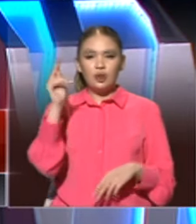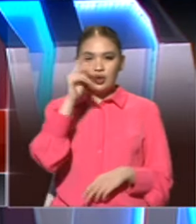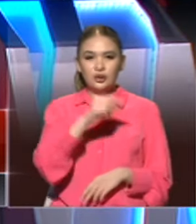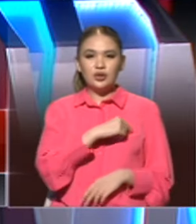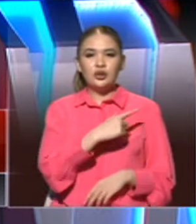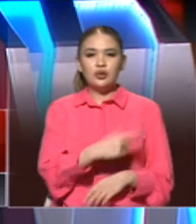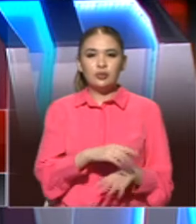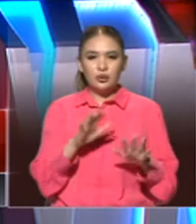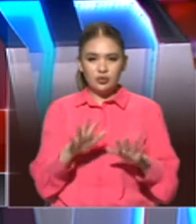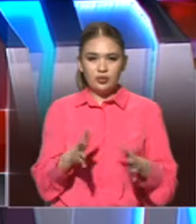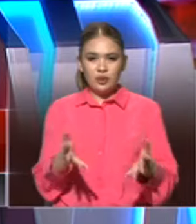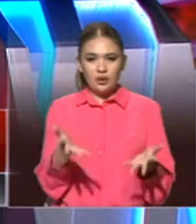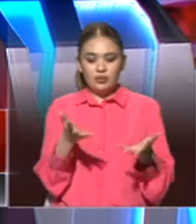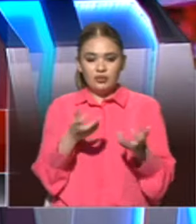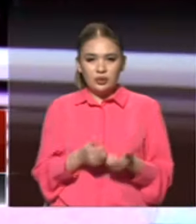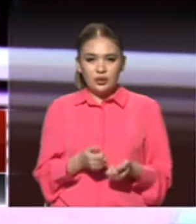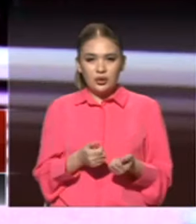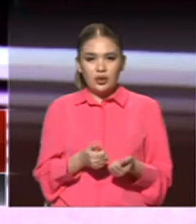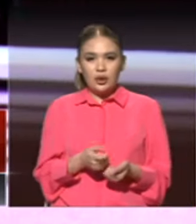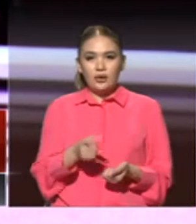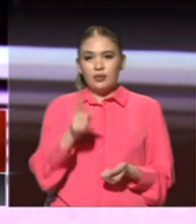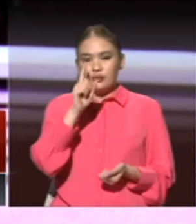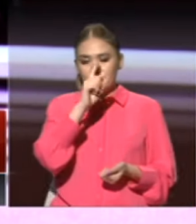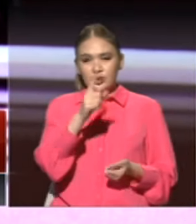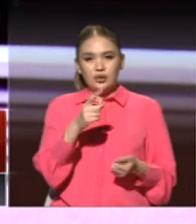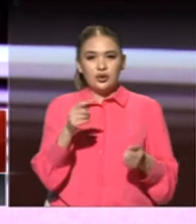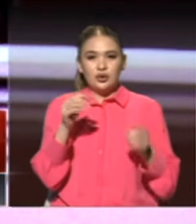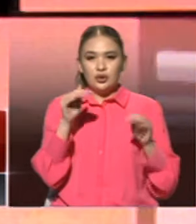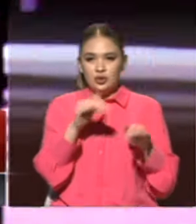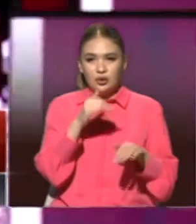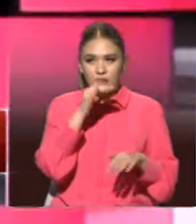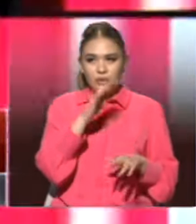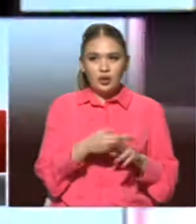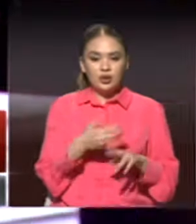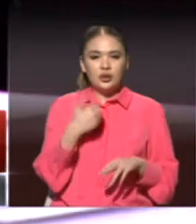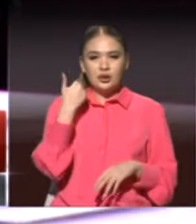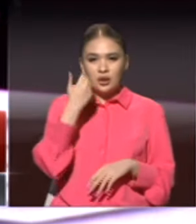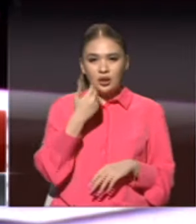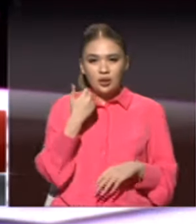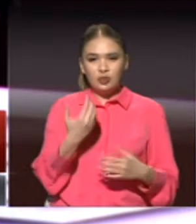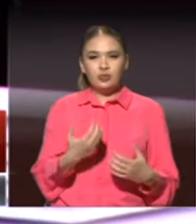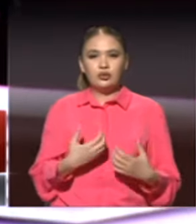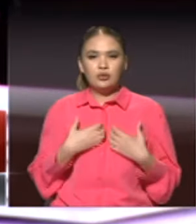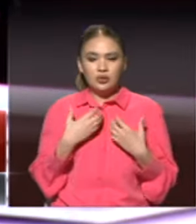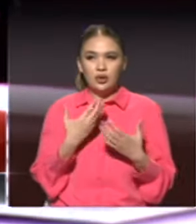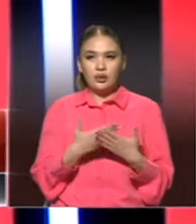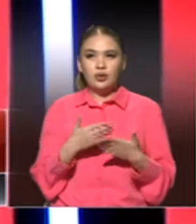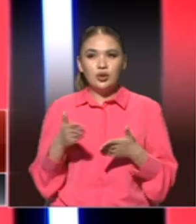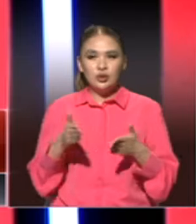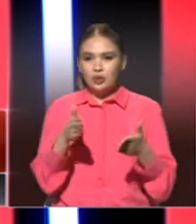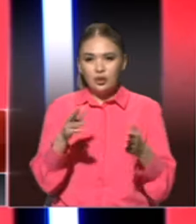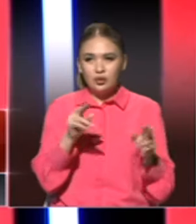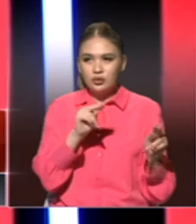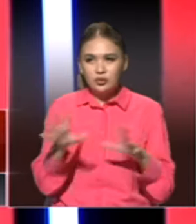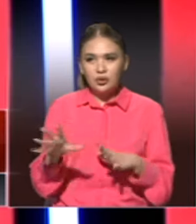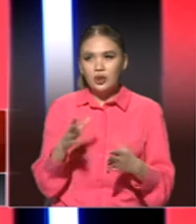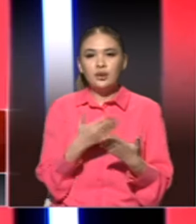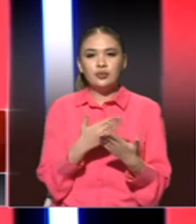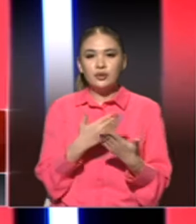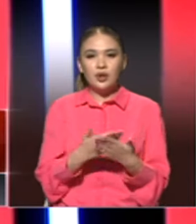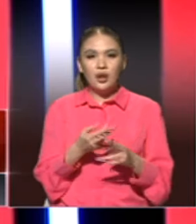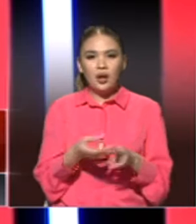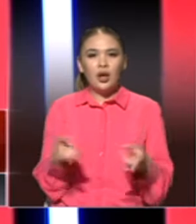ғой. Бір жыл түспей қалса оқуға ұят. Ұят, масқара, ауылда қалды. Жолы болмады деген стереотип бар. Жолы болмады,